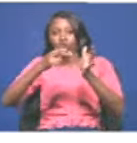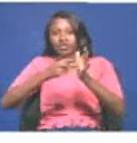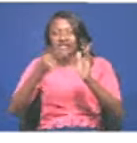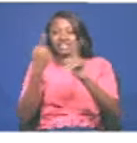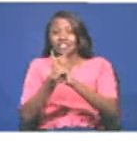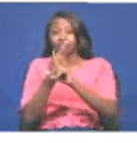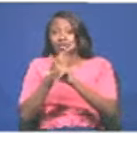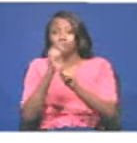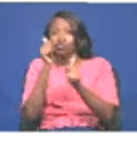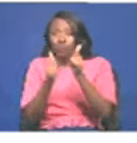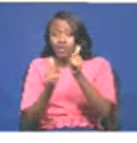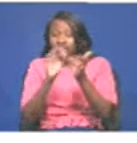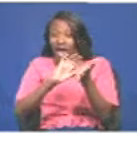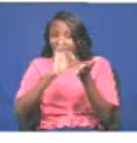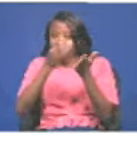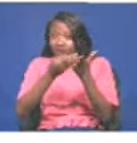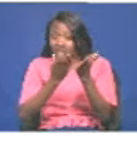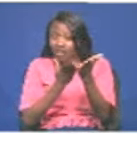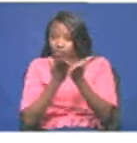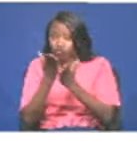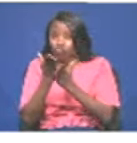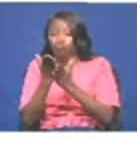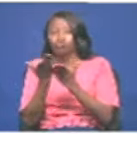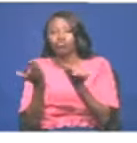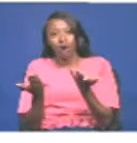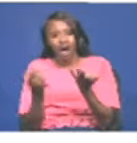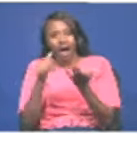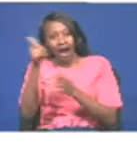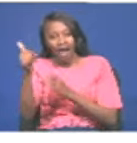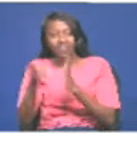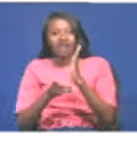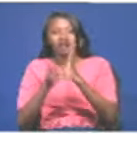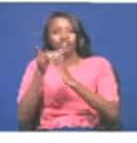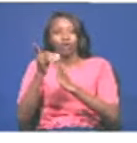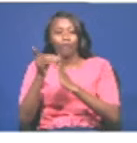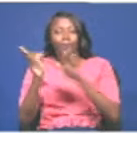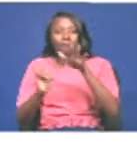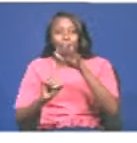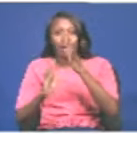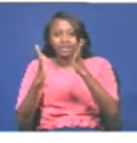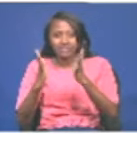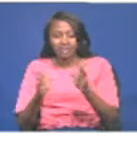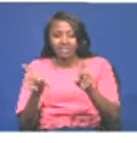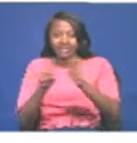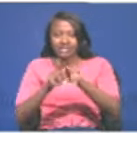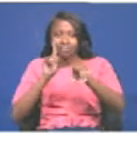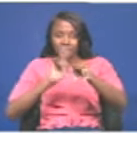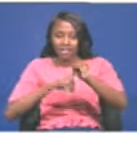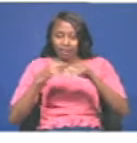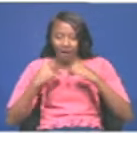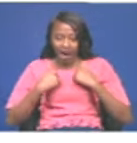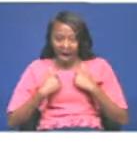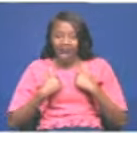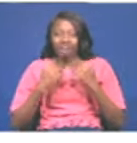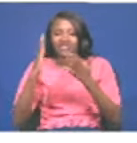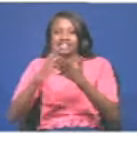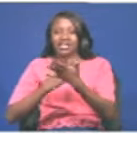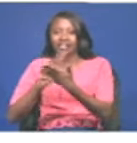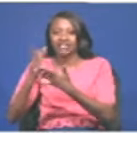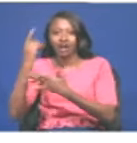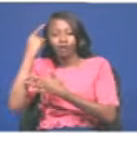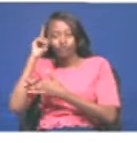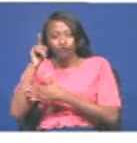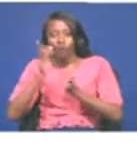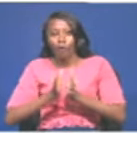inayofadhiliwa na washirika wa kimaendeleo, na vile vile atakuwa akisimamia marekebisho ya sekta ya umma na jukumu lingine